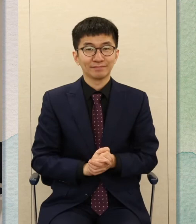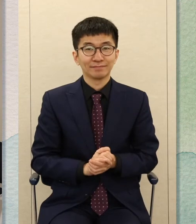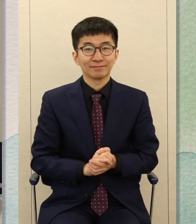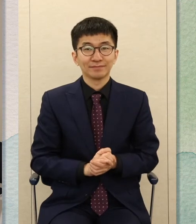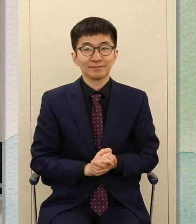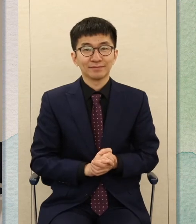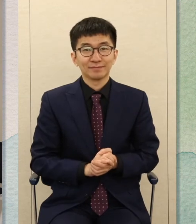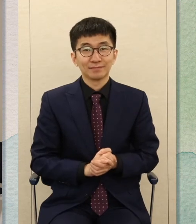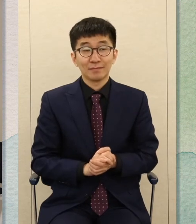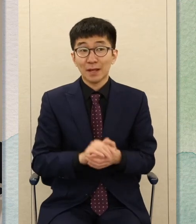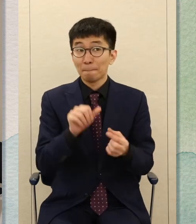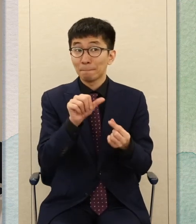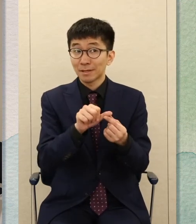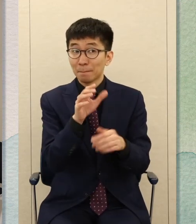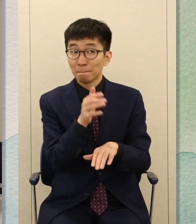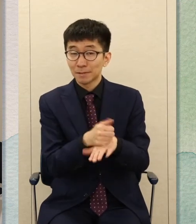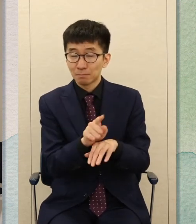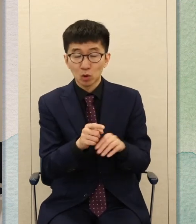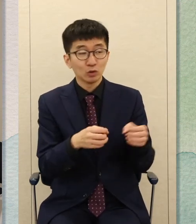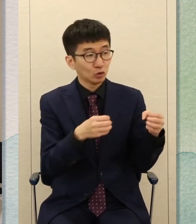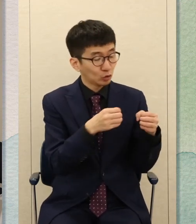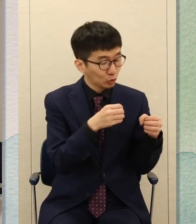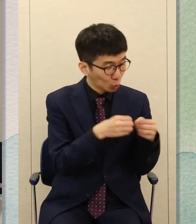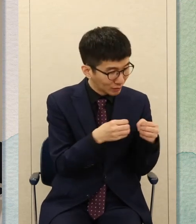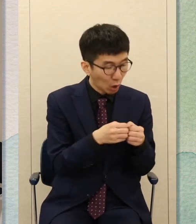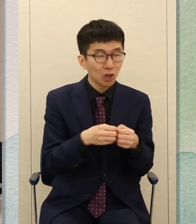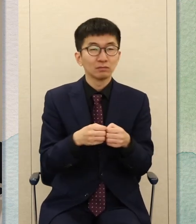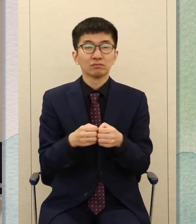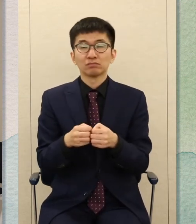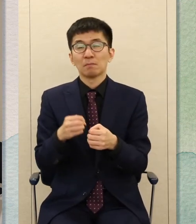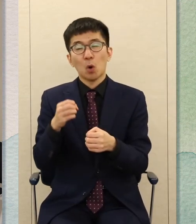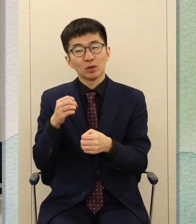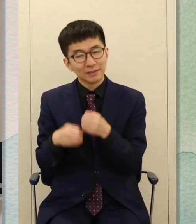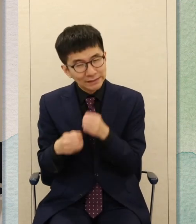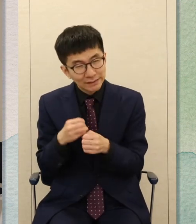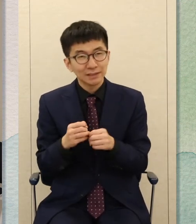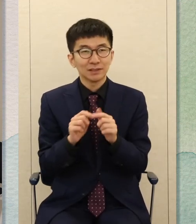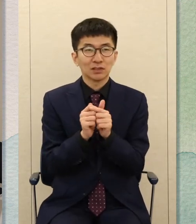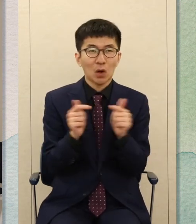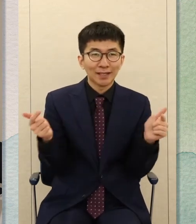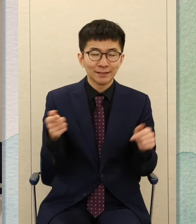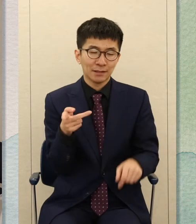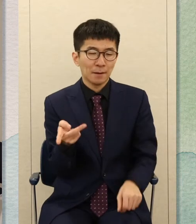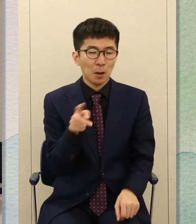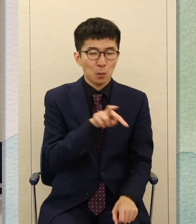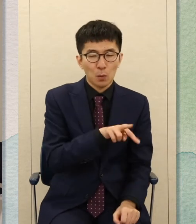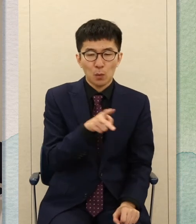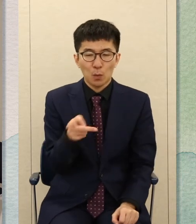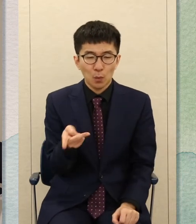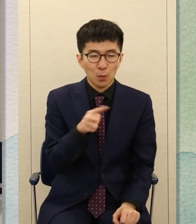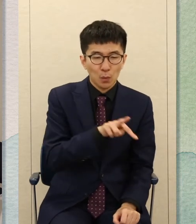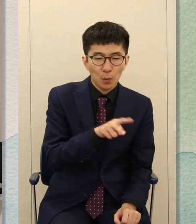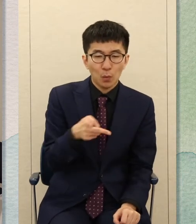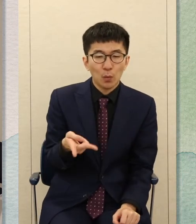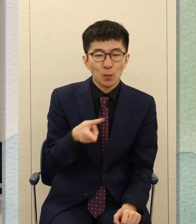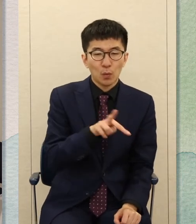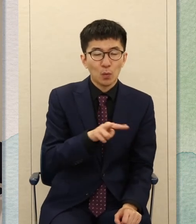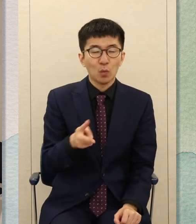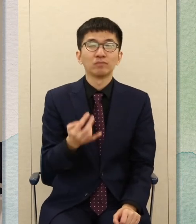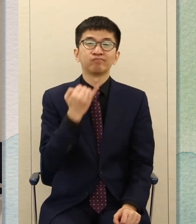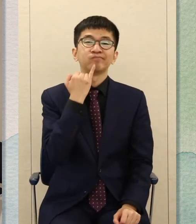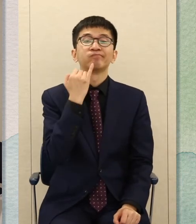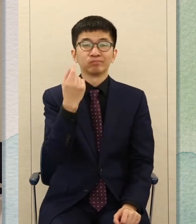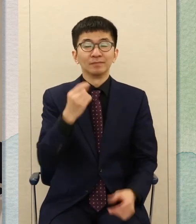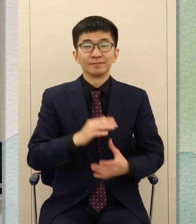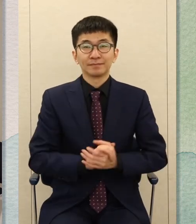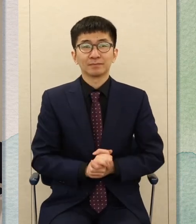같고요. 아까 말씀드렸지만 소설과 비소설, 고전과 화제작을 번갈아서 읽을 수 있으면 참 좋다. 라는